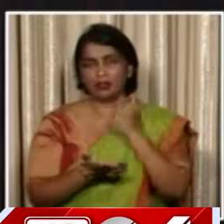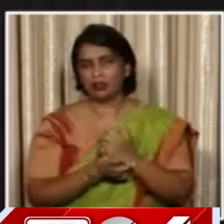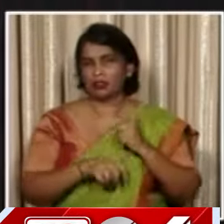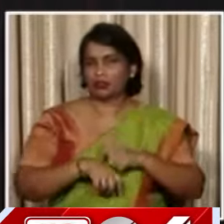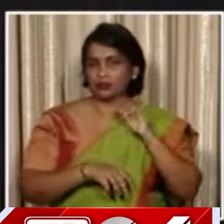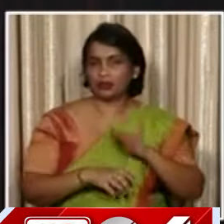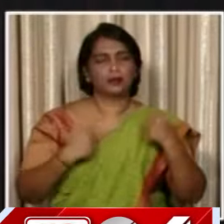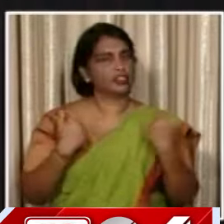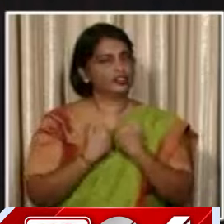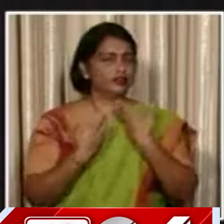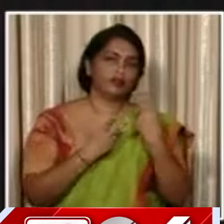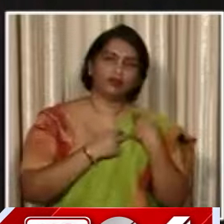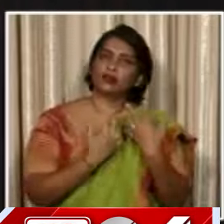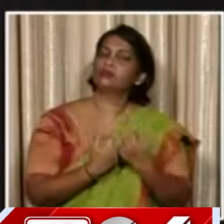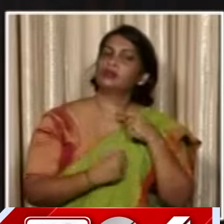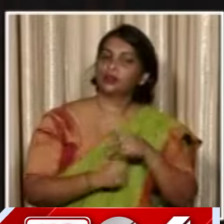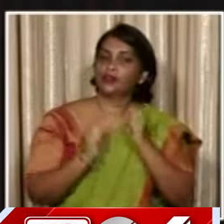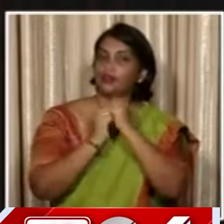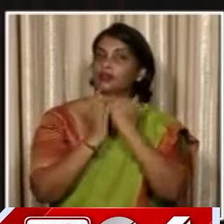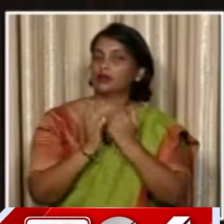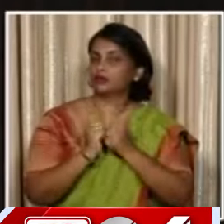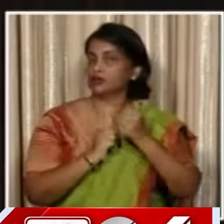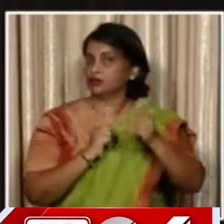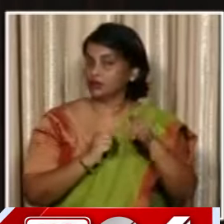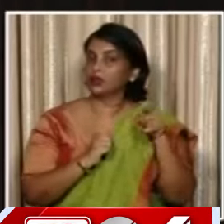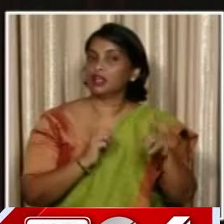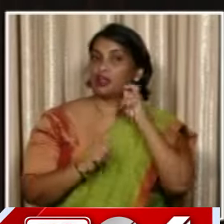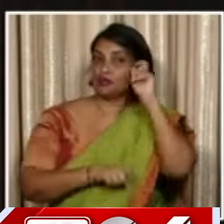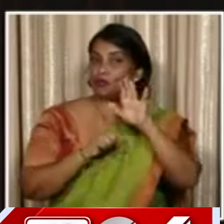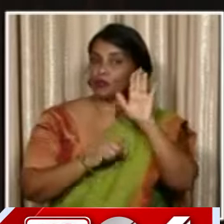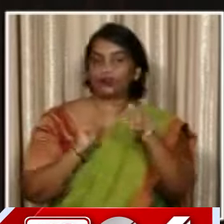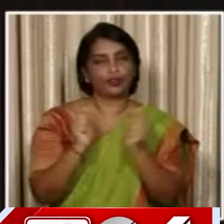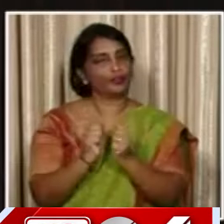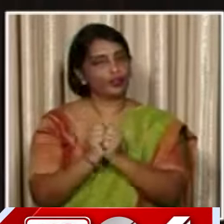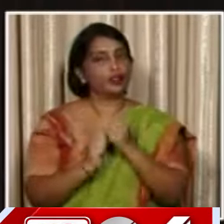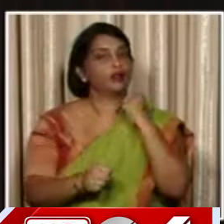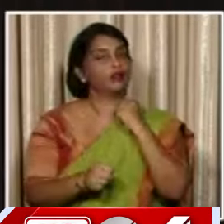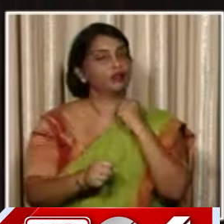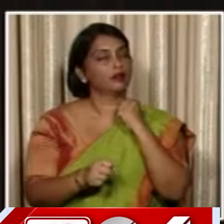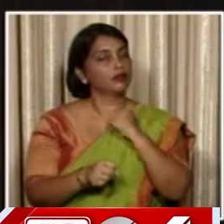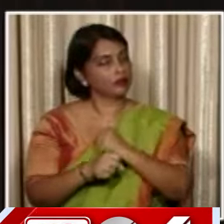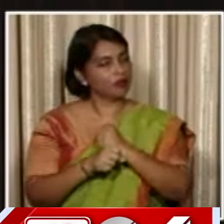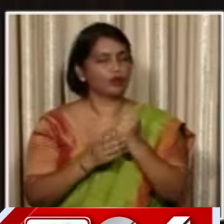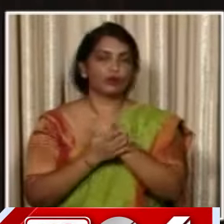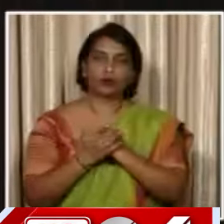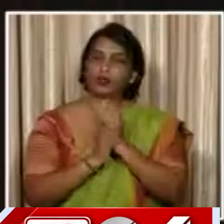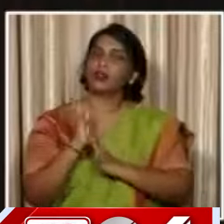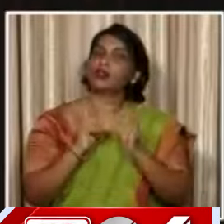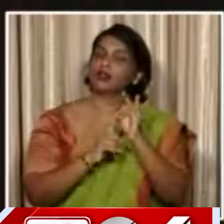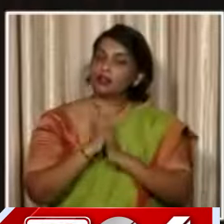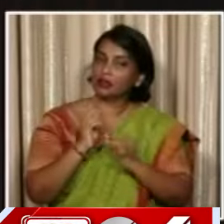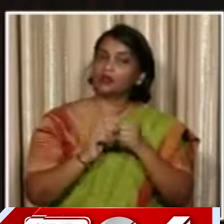අවස්ථාවේදී මේ අභියෝග අරගෙන මේ වැඩපිළිවෙල ඉස්සරහට ගෙනිහිල්ලා ජනතාව වෙනුවෙන් වැඩ කරපු රජයේ සියලුම මැති